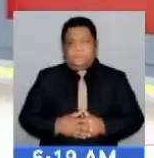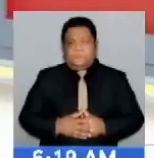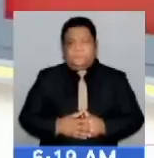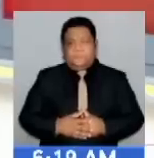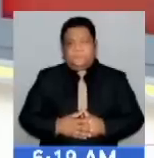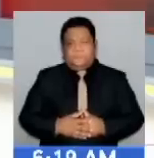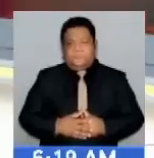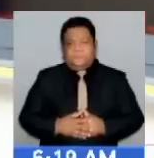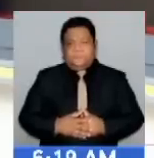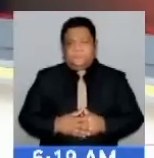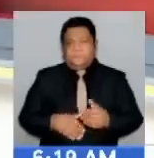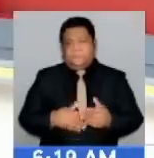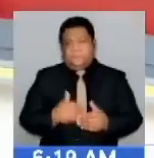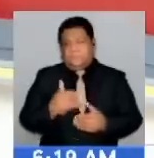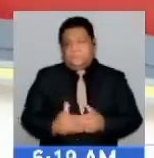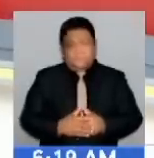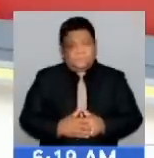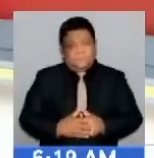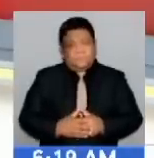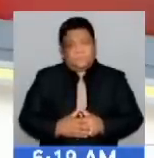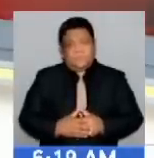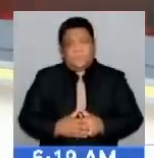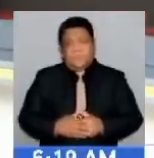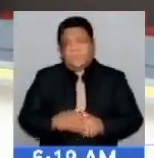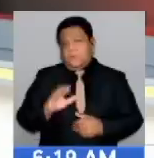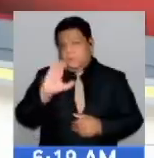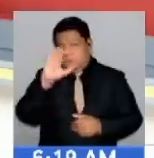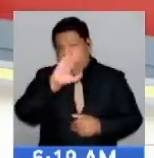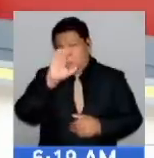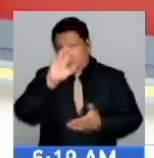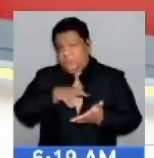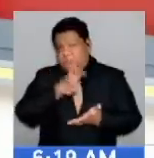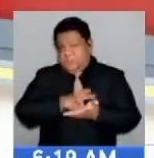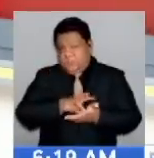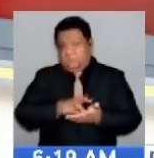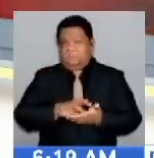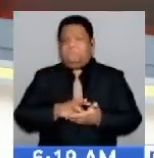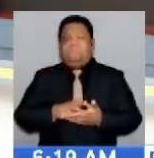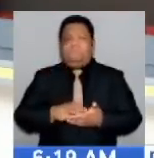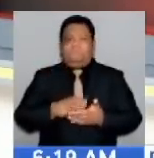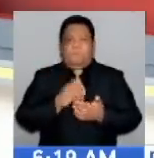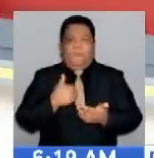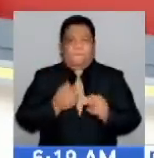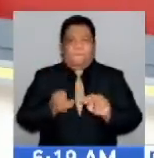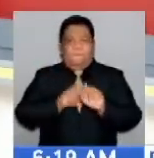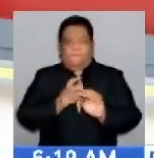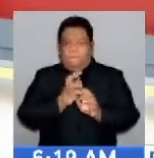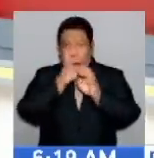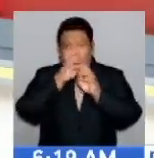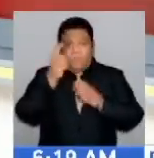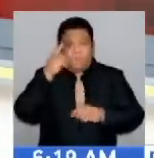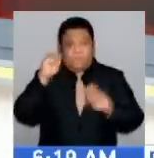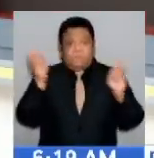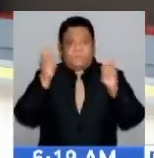Iga, nagpatupad ang ilang pag-iigpit ng Cebu City LGU para sa pagdiriwang ng Sinulog Festival. Sa Mindanao naman, ilang lugar